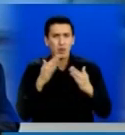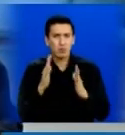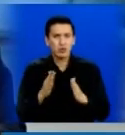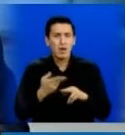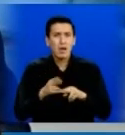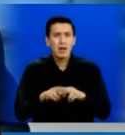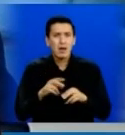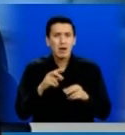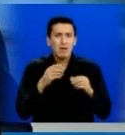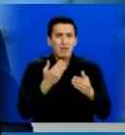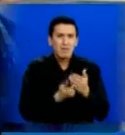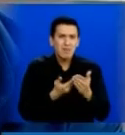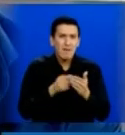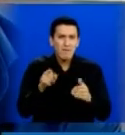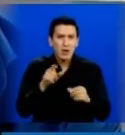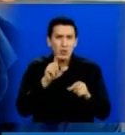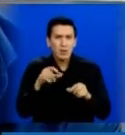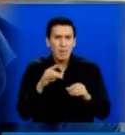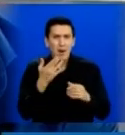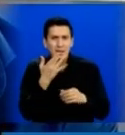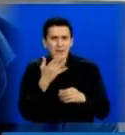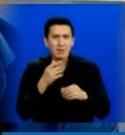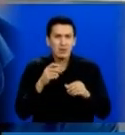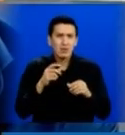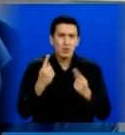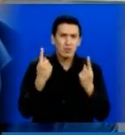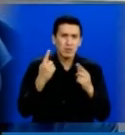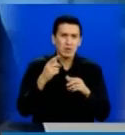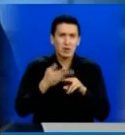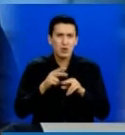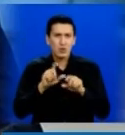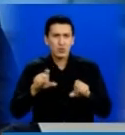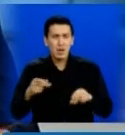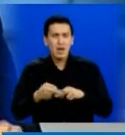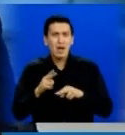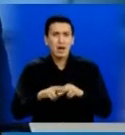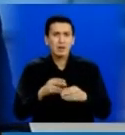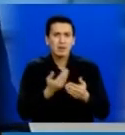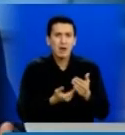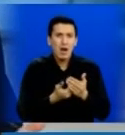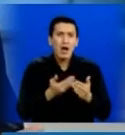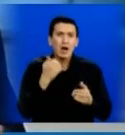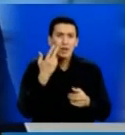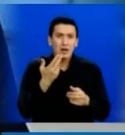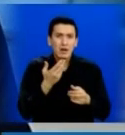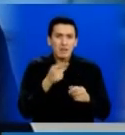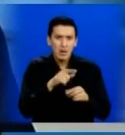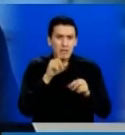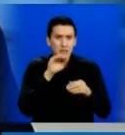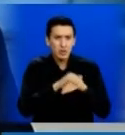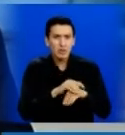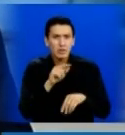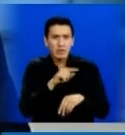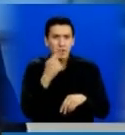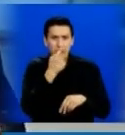что вы консультируете политиков, чиновников высокого ранга. Когда вы их консультируете, замечаете ли вы в их